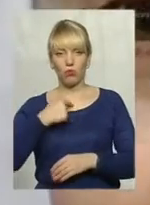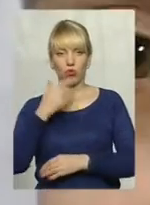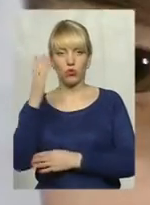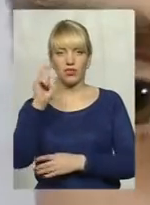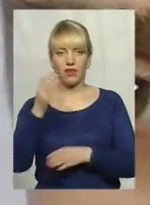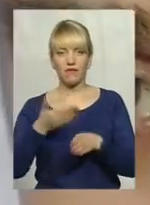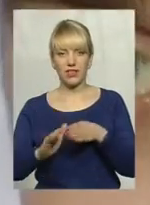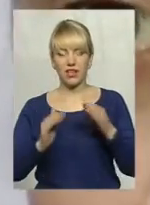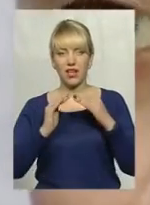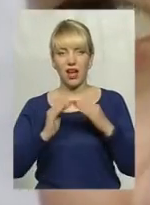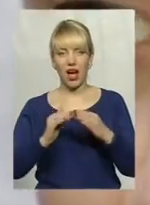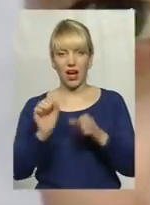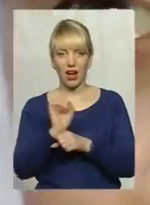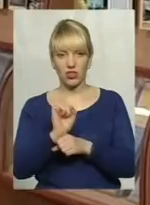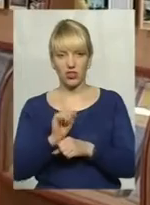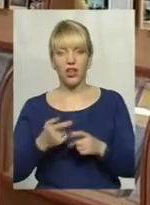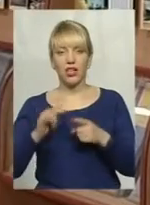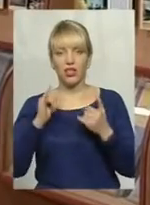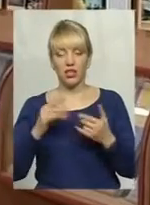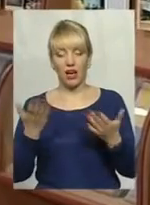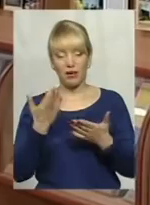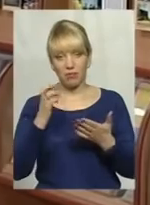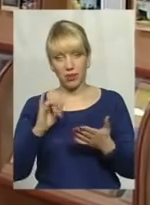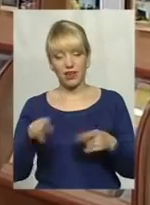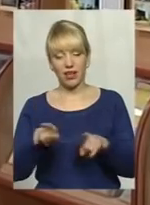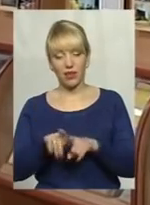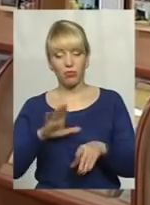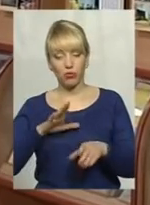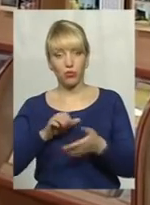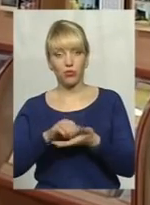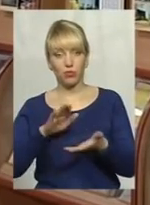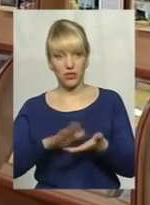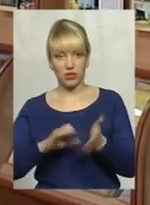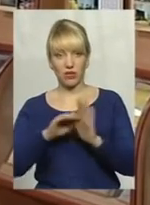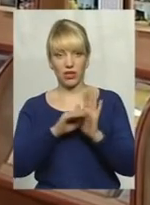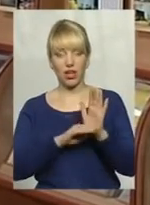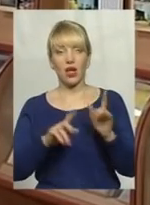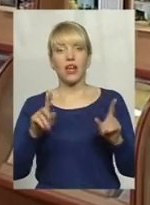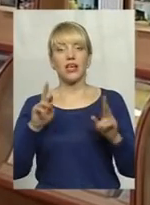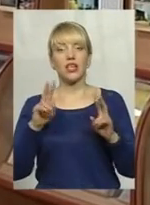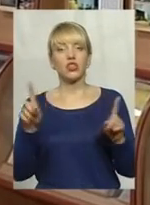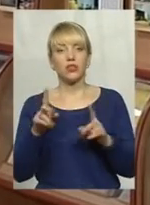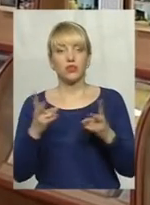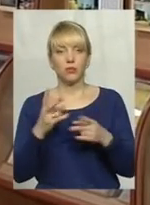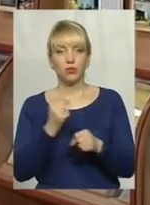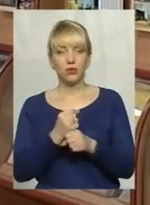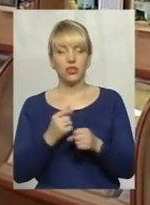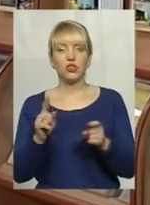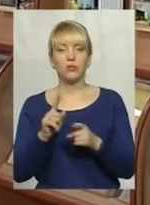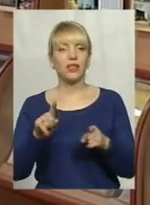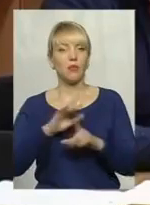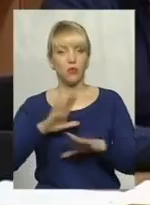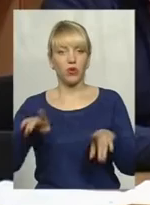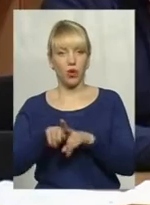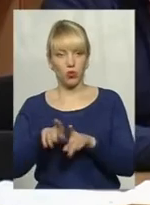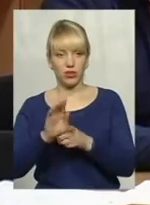Якби такі норми були прописані в регламенті стосовно конфлікту інтересів і як діяти, якщо от склалася така ситуація, то такого би не